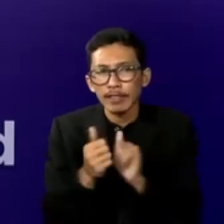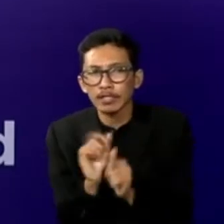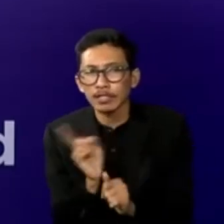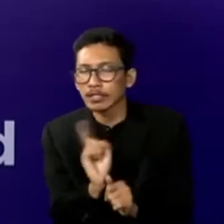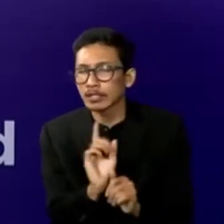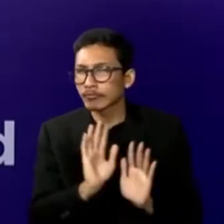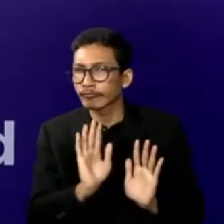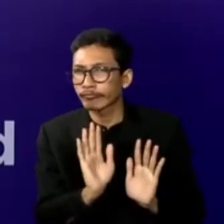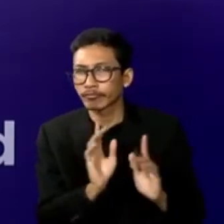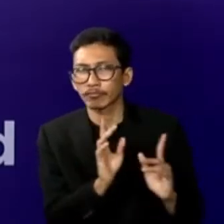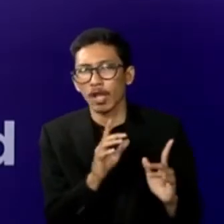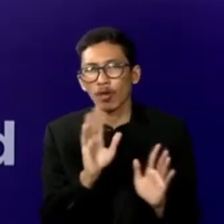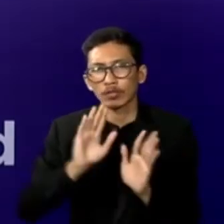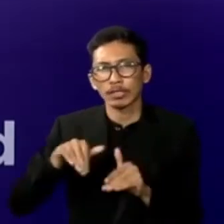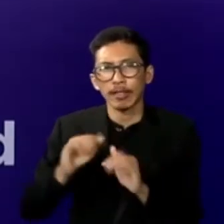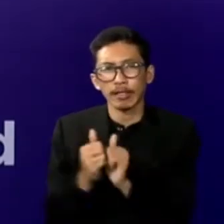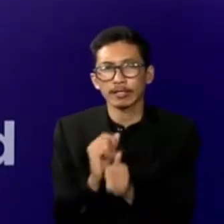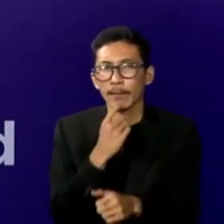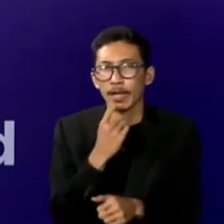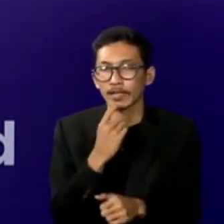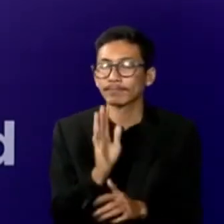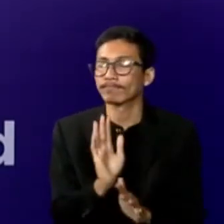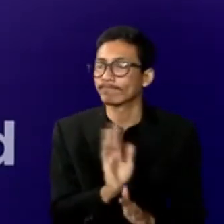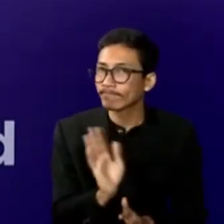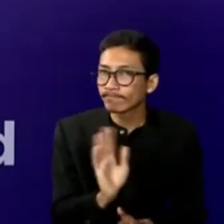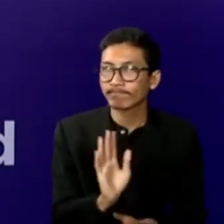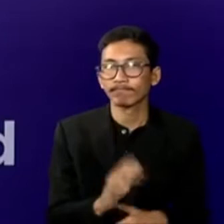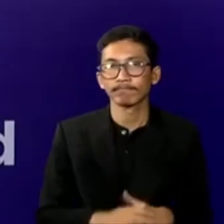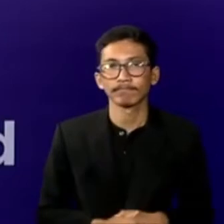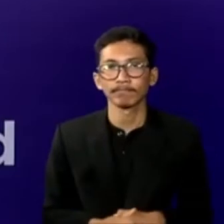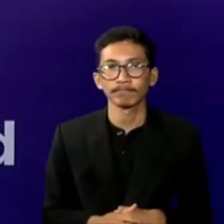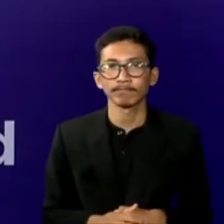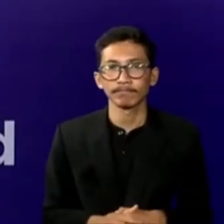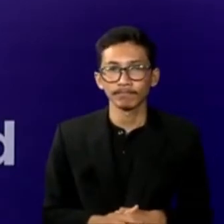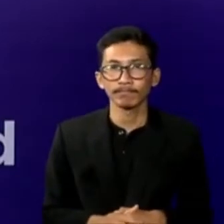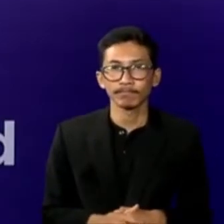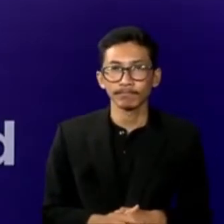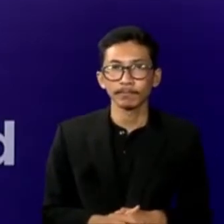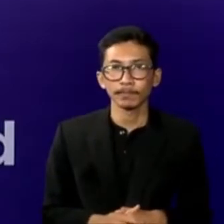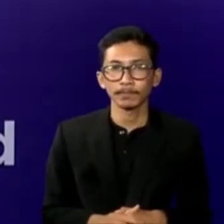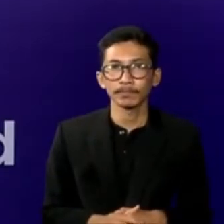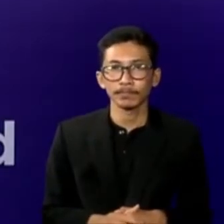dekat-dekat kita akan tertular jangankan orang yang ada disekitarnya